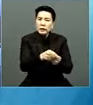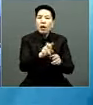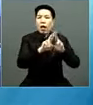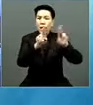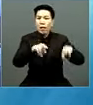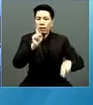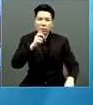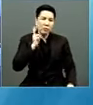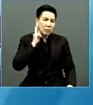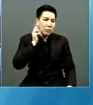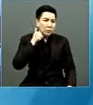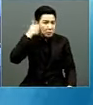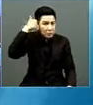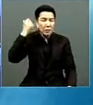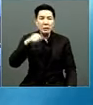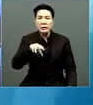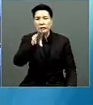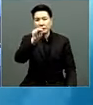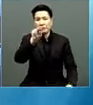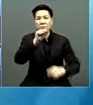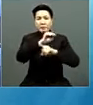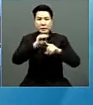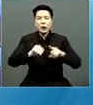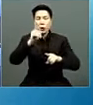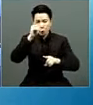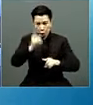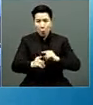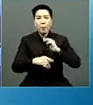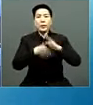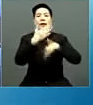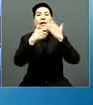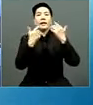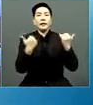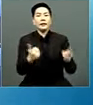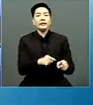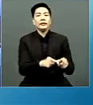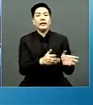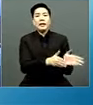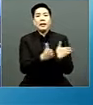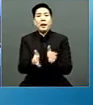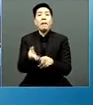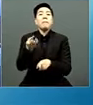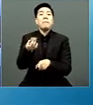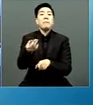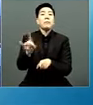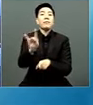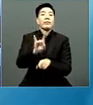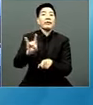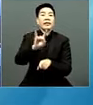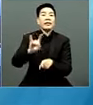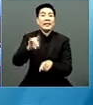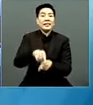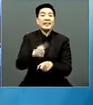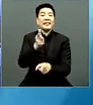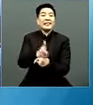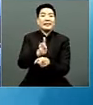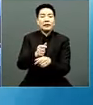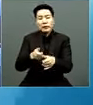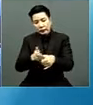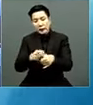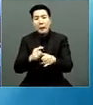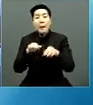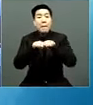ากันอยู่จำนวนถึง30กว่าเปอร์เซ็นต์นะครับเช่นเดียวกันกับเรื่องของทางด้านร้านสปาที่เกี่ยวข้องกับสัตว์นะครับก็ไ